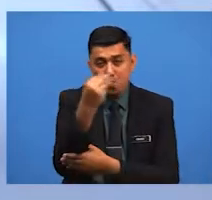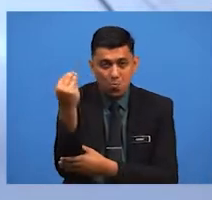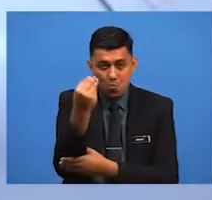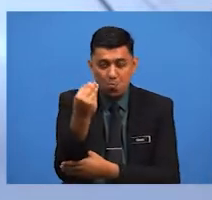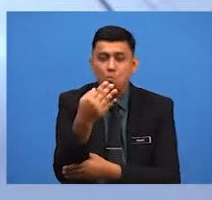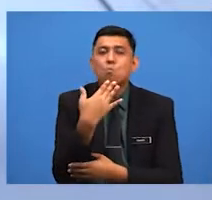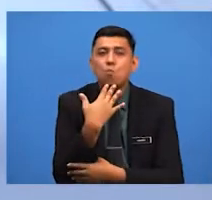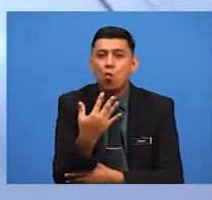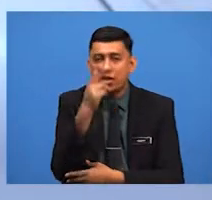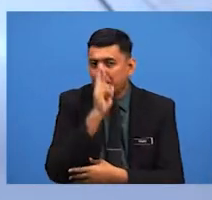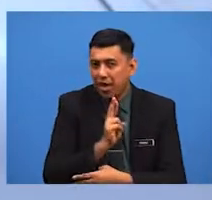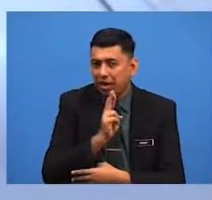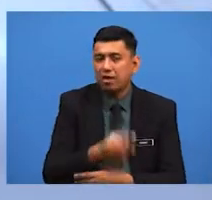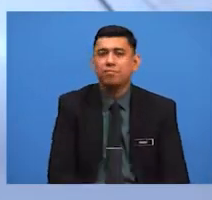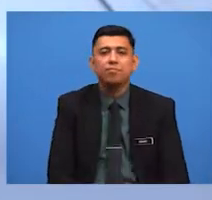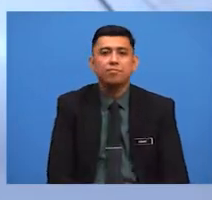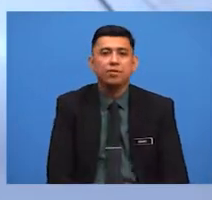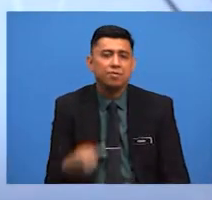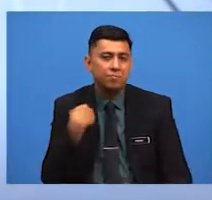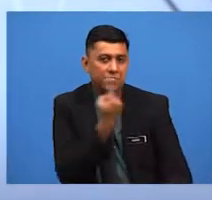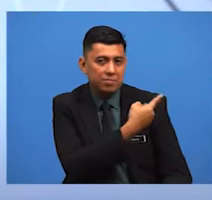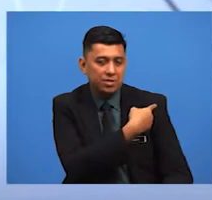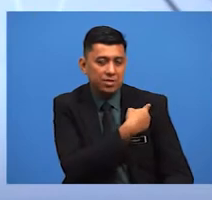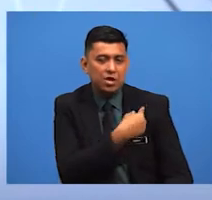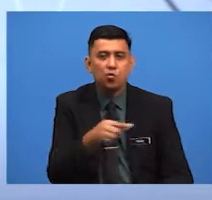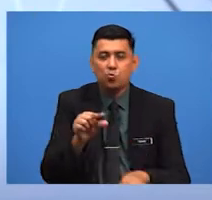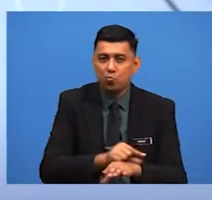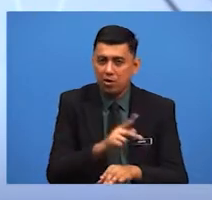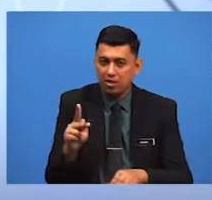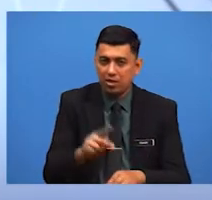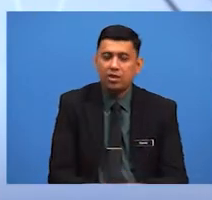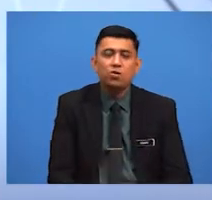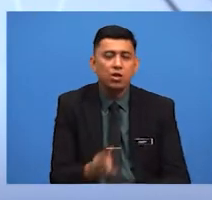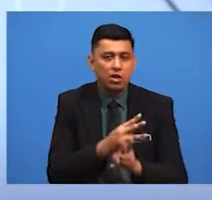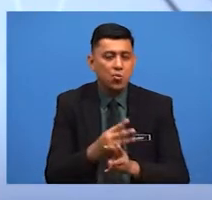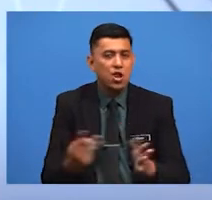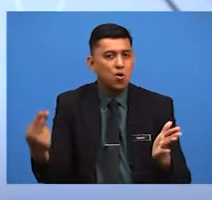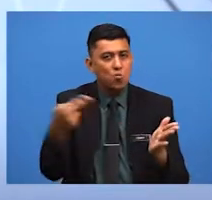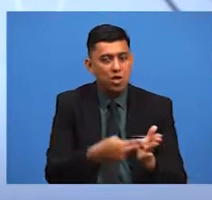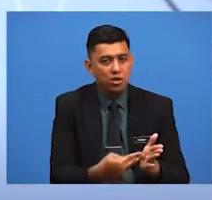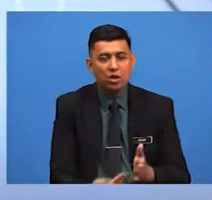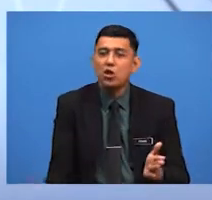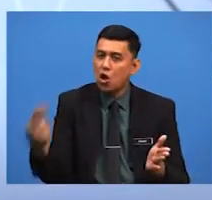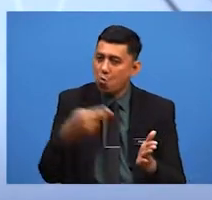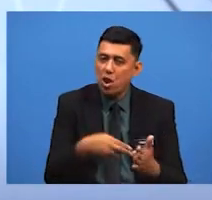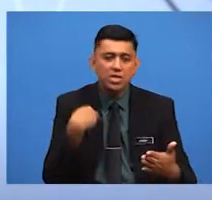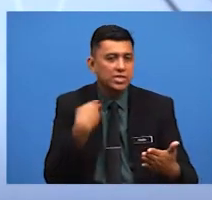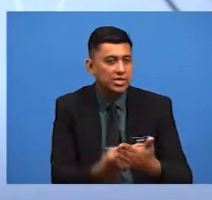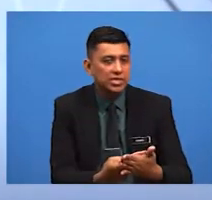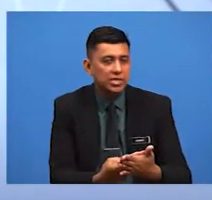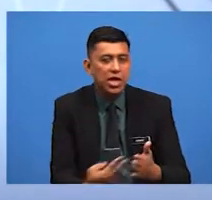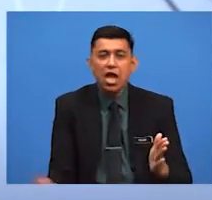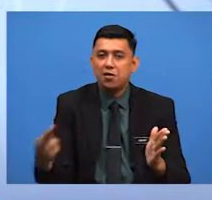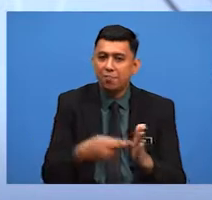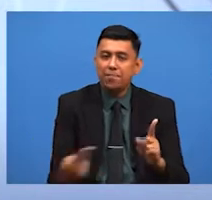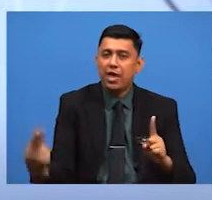lampu isyarat berwarna merah. Kita akan gunakan struktur kawalan ulangan ulang